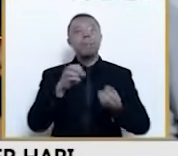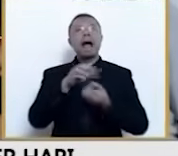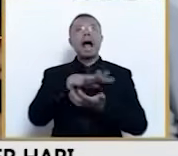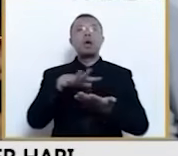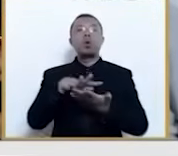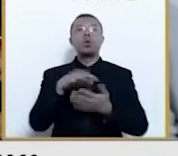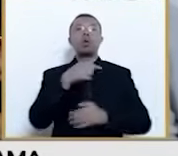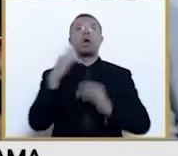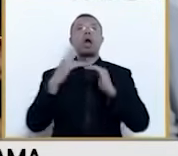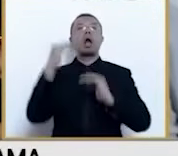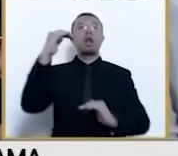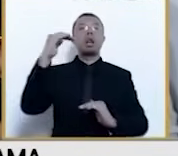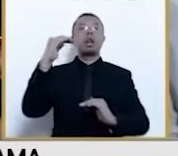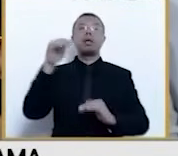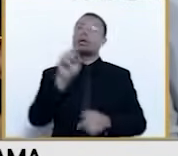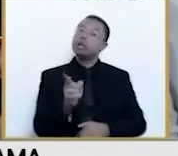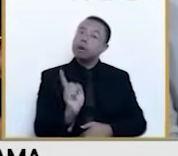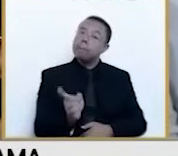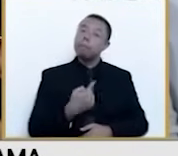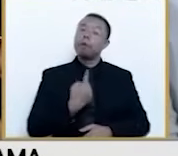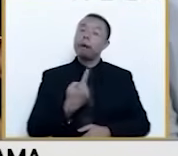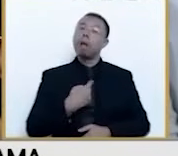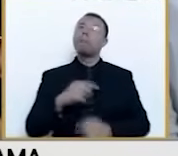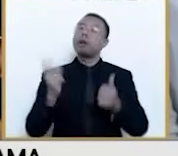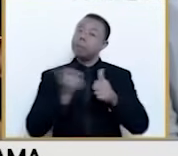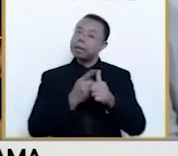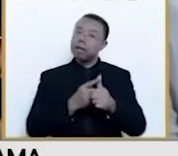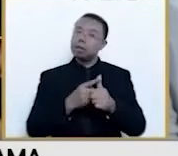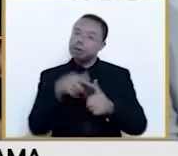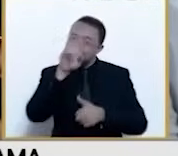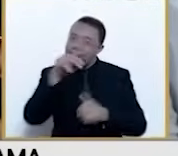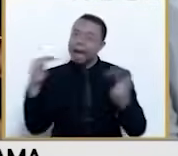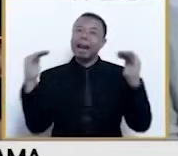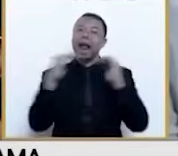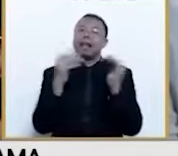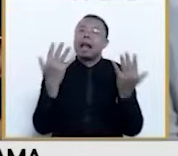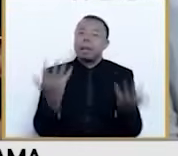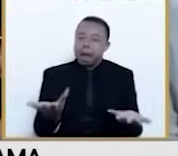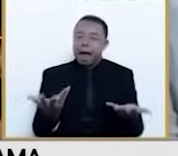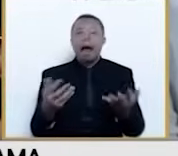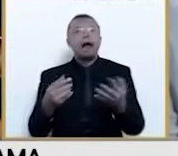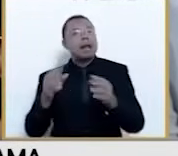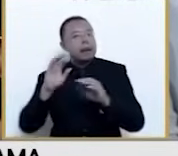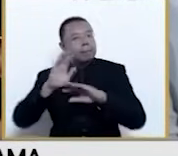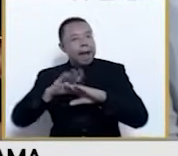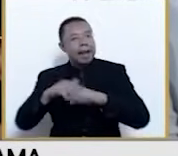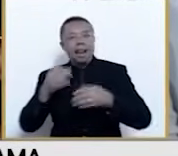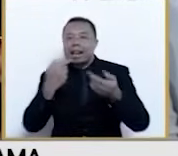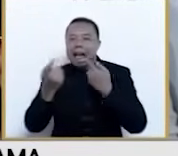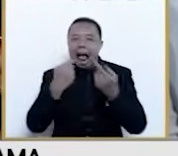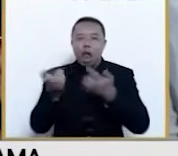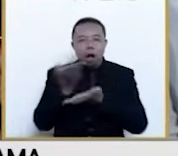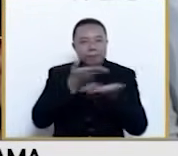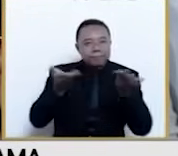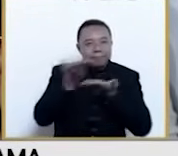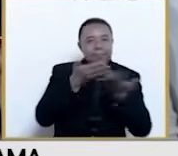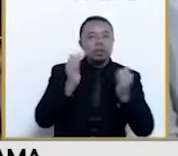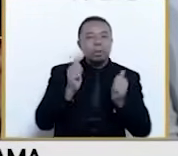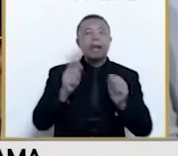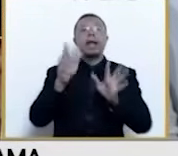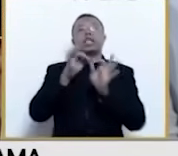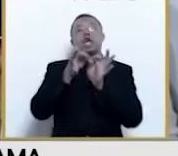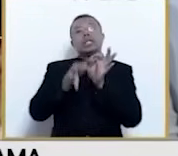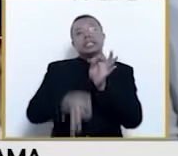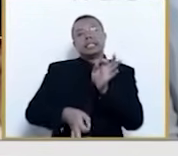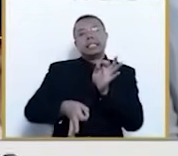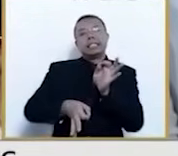aspek ketidakadilan. Oleh karena itulah kami akan mendahulukan itu dan tentu membangun dialog agar ada titik